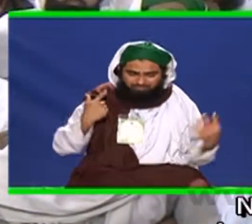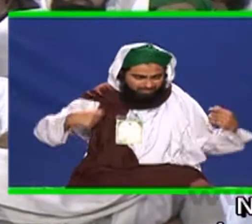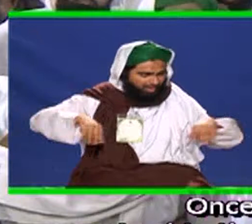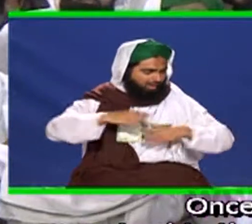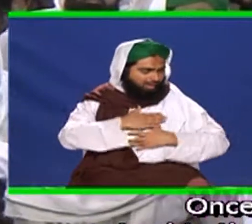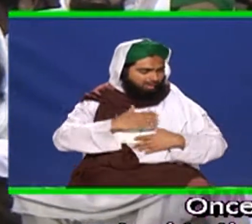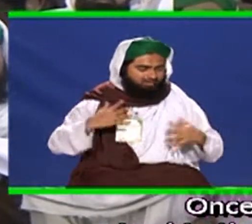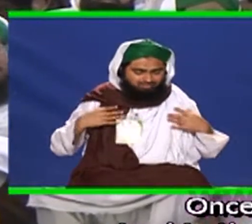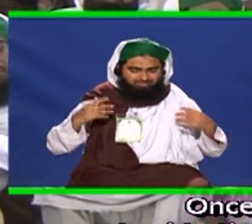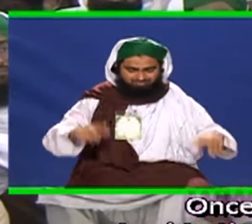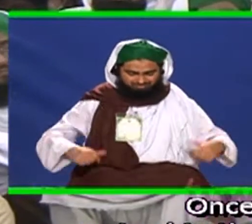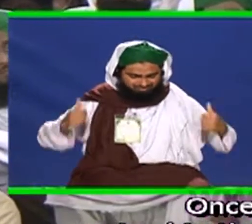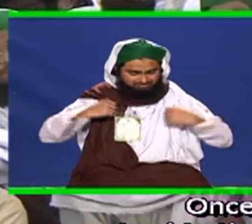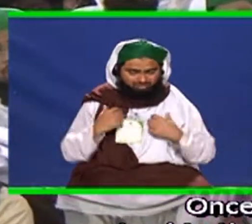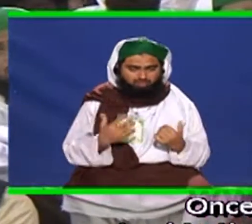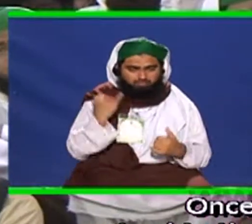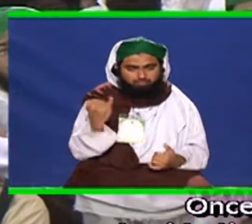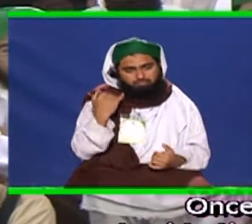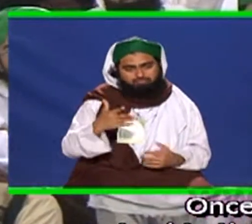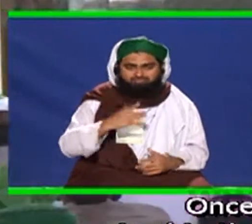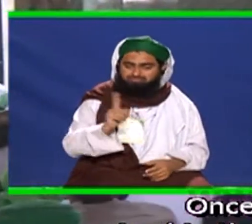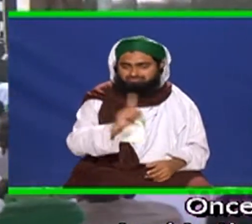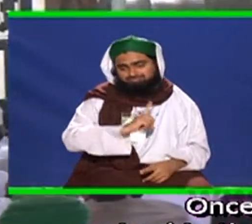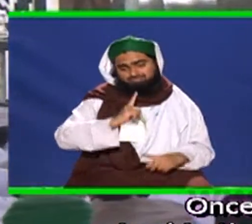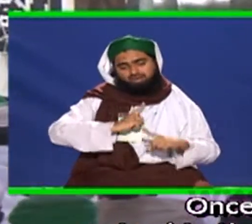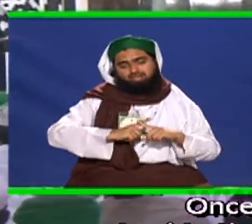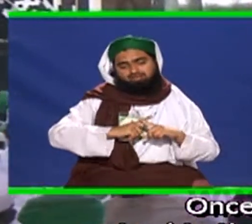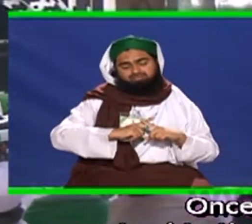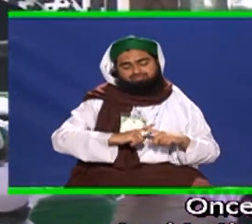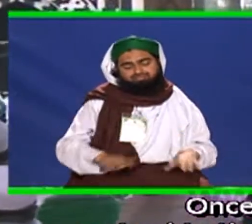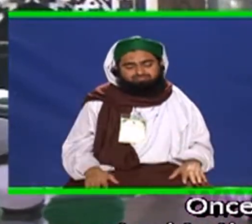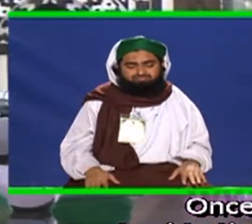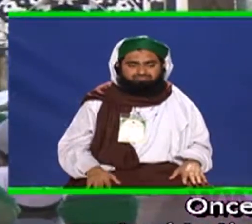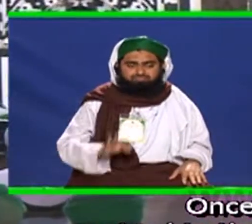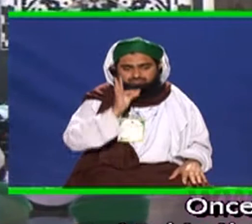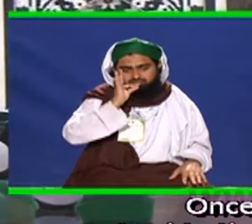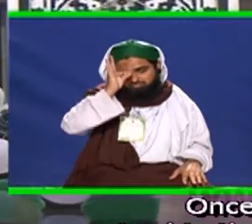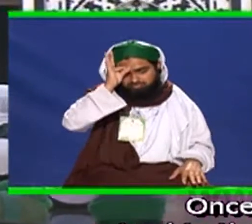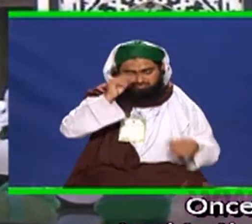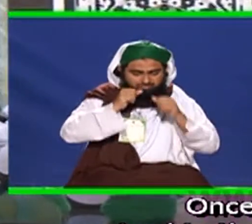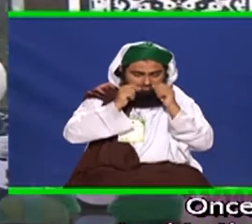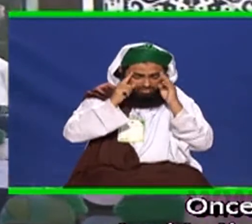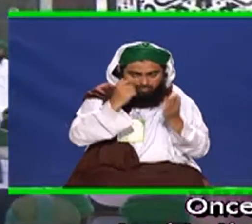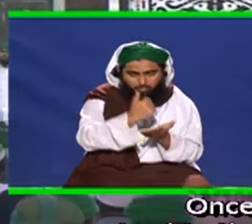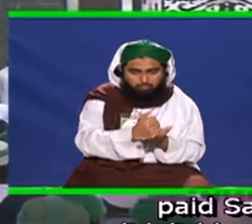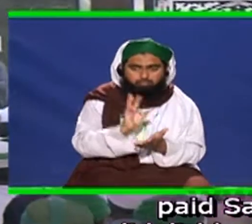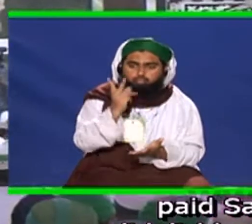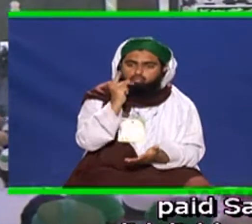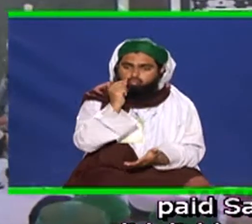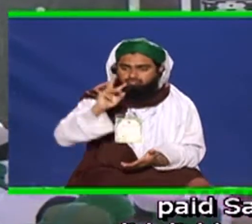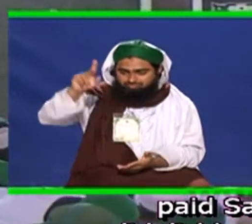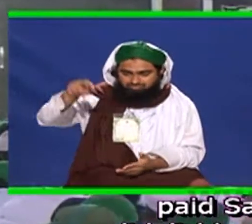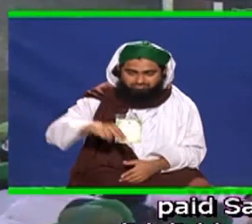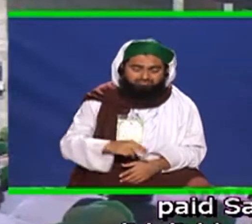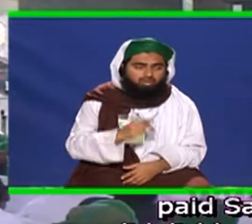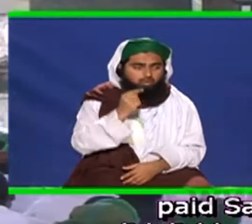फिरते हैं, सुर्ख, इसको मना है। एक बार एक सुर्ख जोड़ा पहनकर सरकार की खिदमत में हाजिर हुआ, उसने सलाम